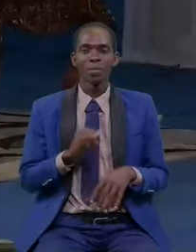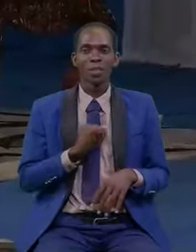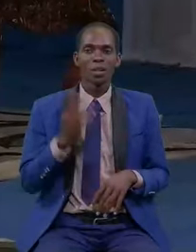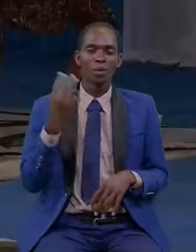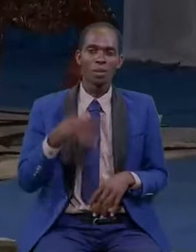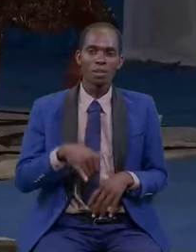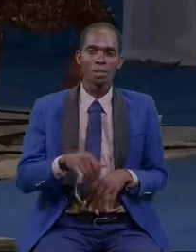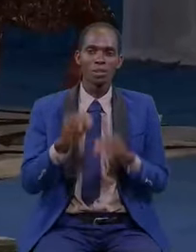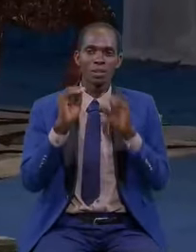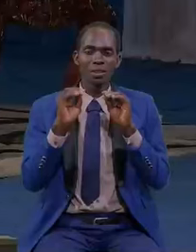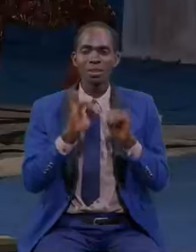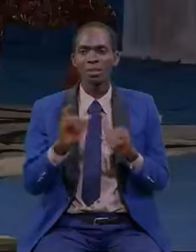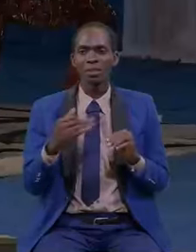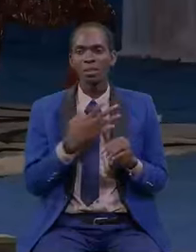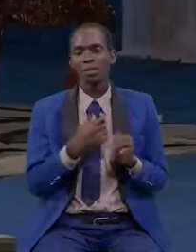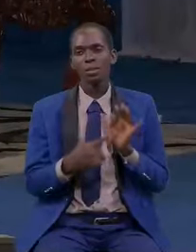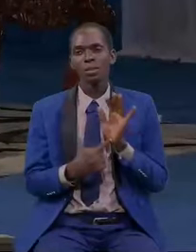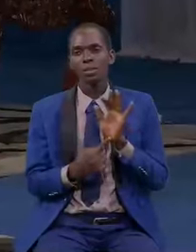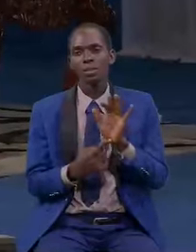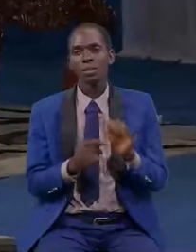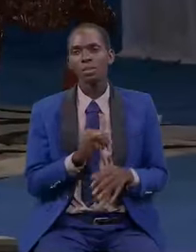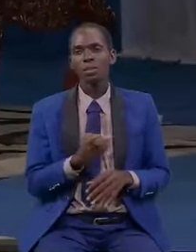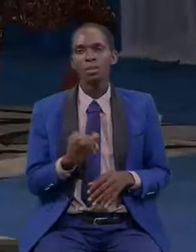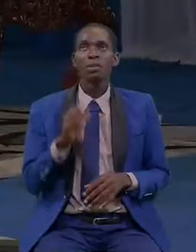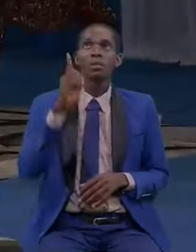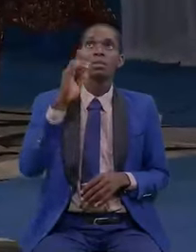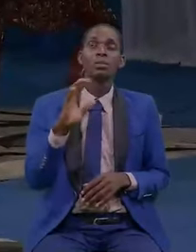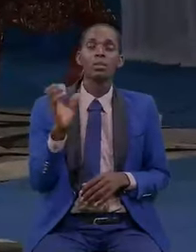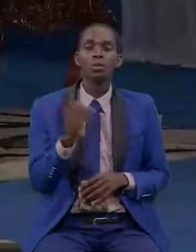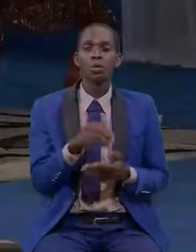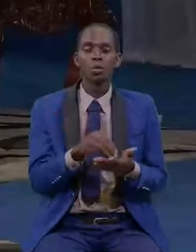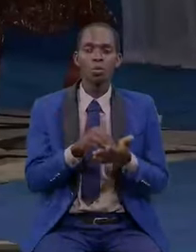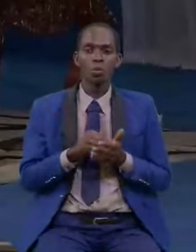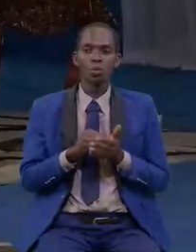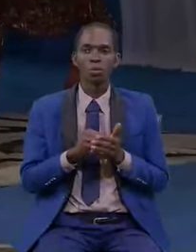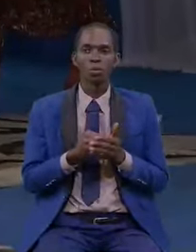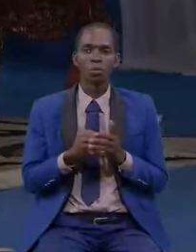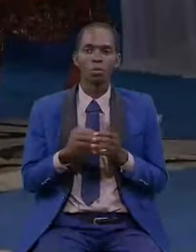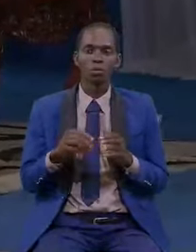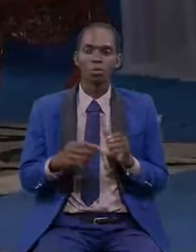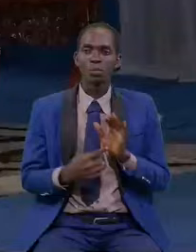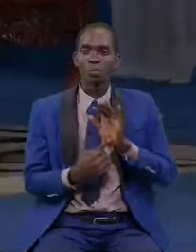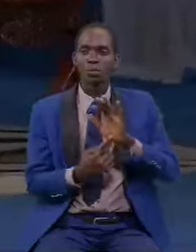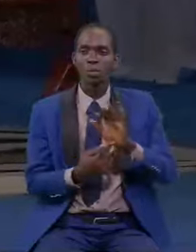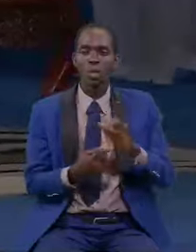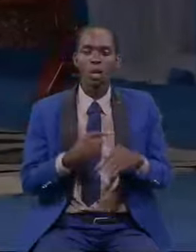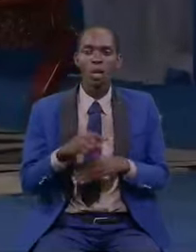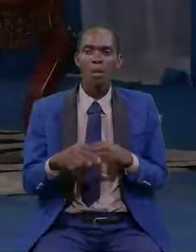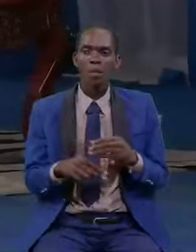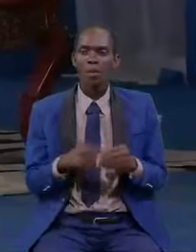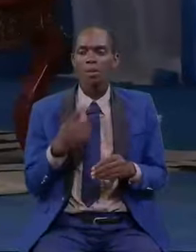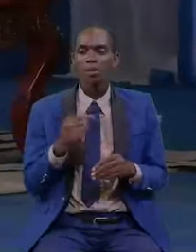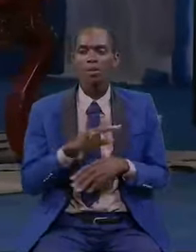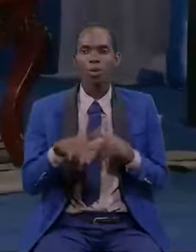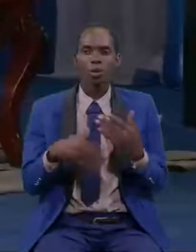Et je continue d'enseigner, de révéler ce que Dieu a au sujet de